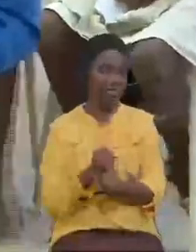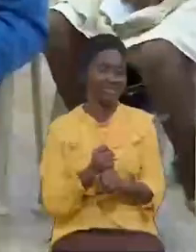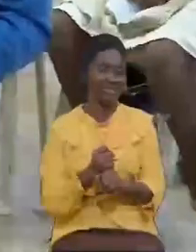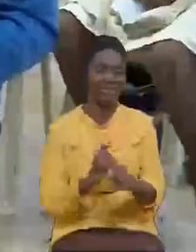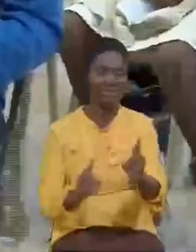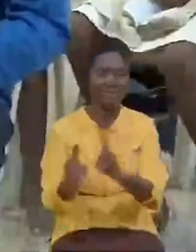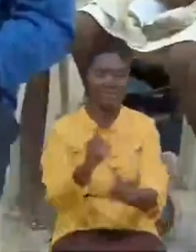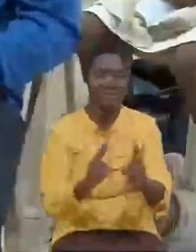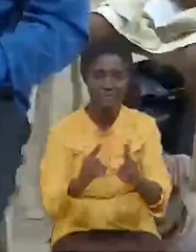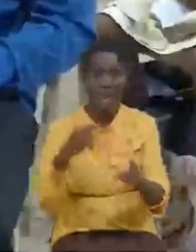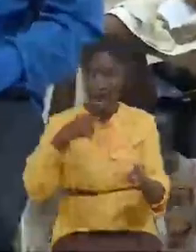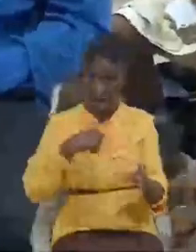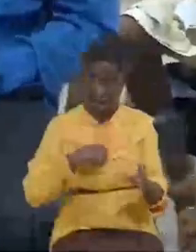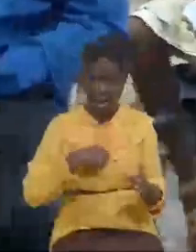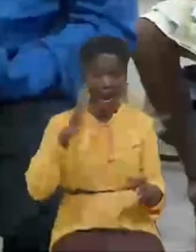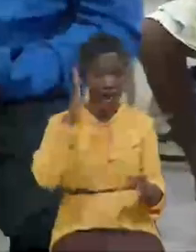Je posséderai.